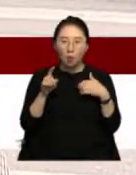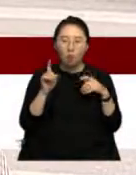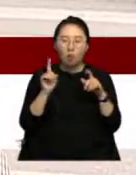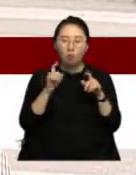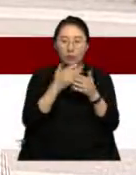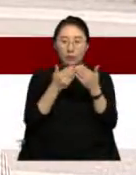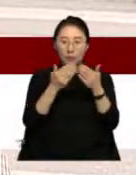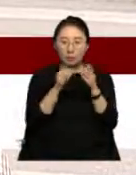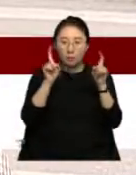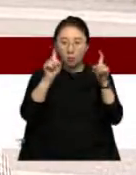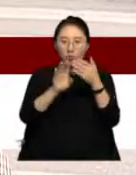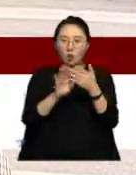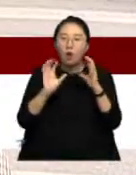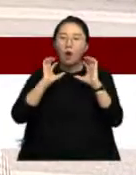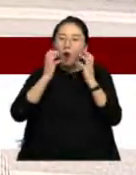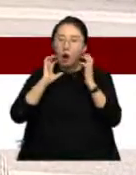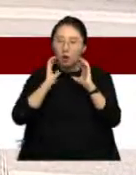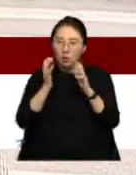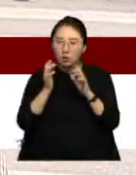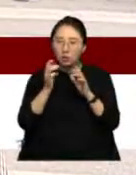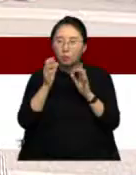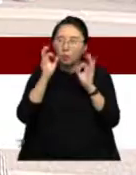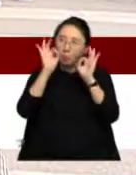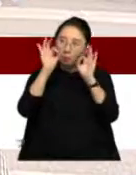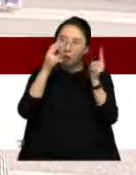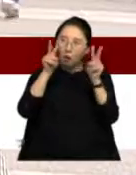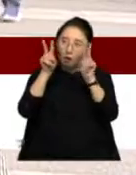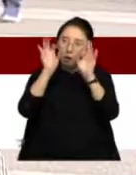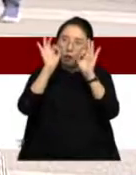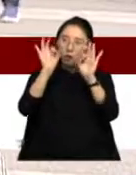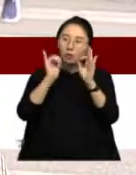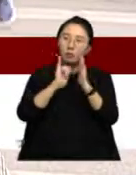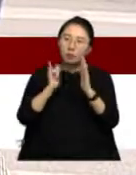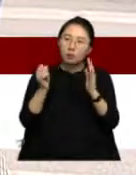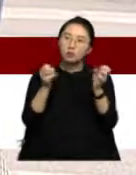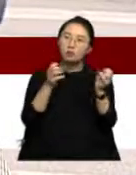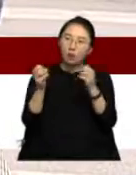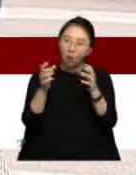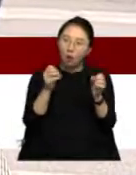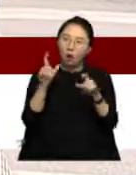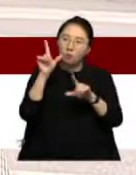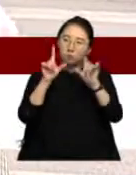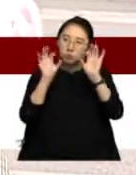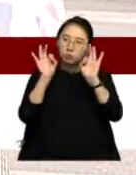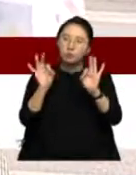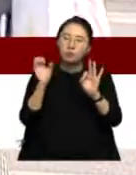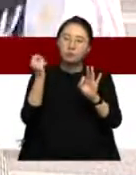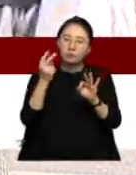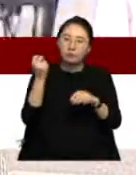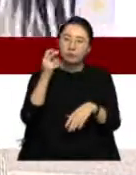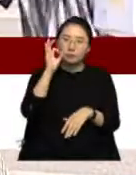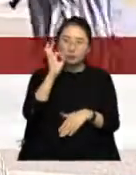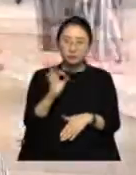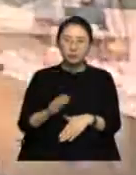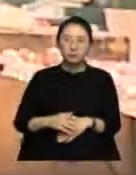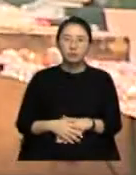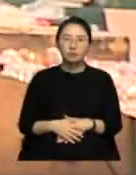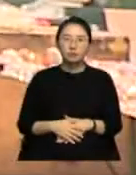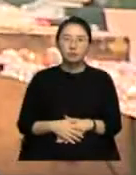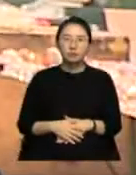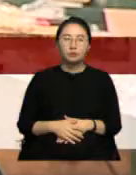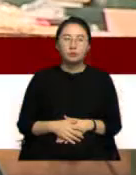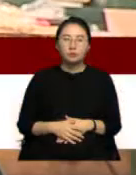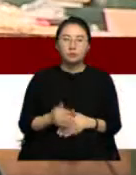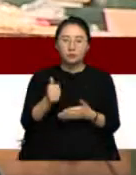난 뒤에 어린이 고객들이 가면서 한 번씩 그 가족들하고 부모들하고 얘기하고 가는 게 상당히 좋은 것 같습니다.